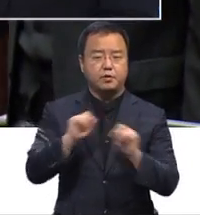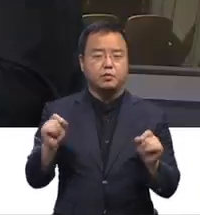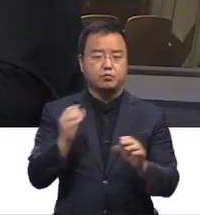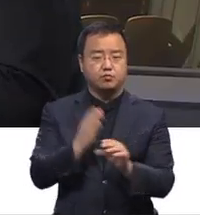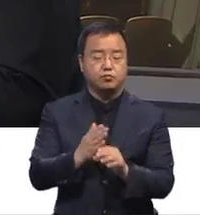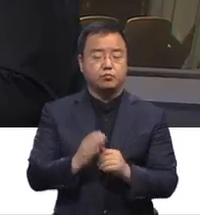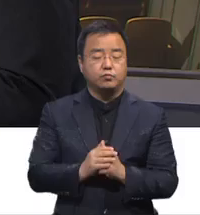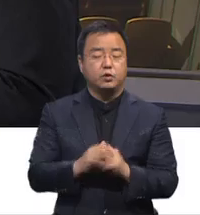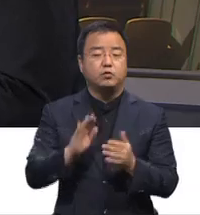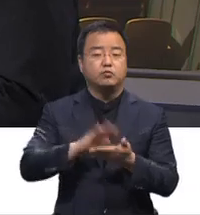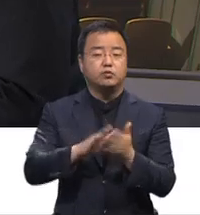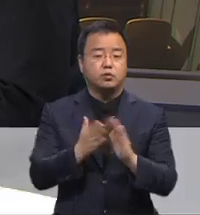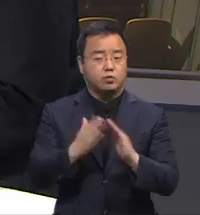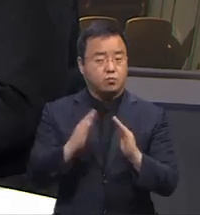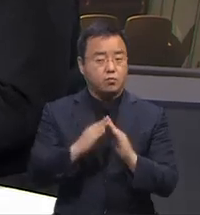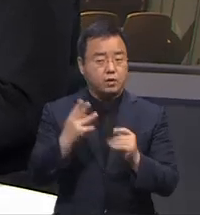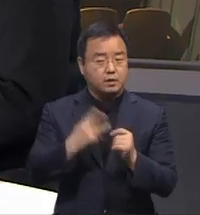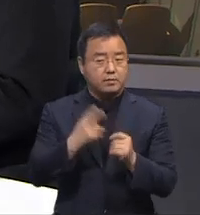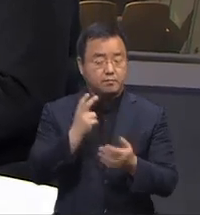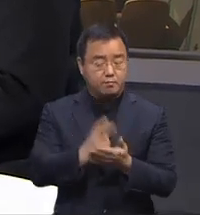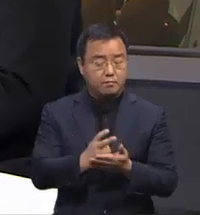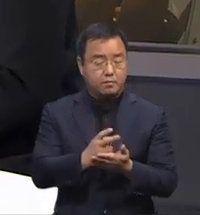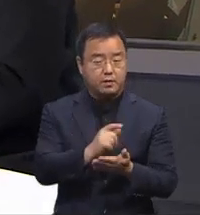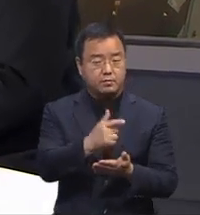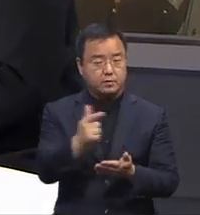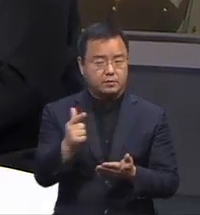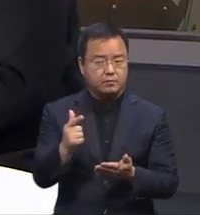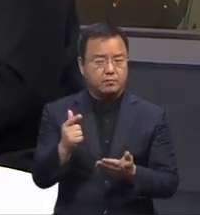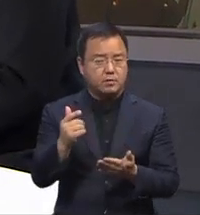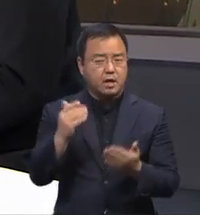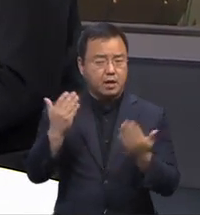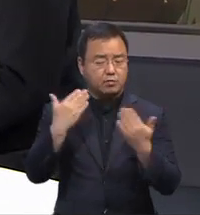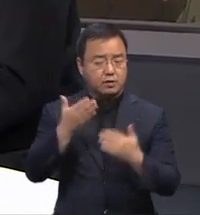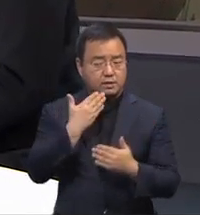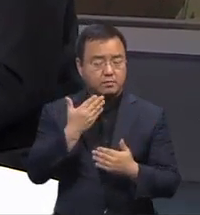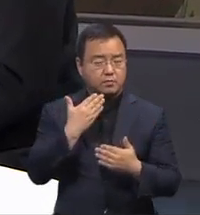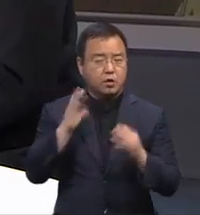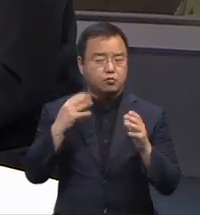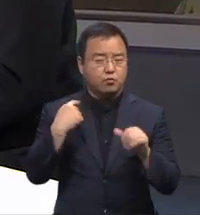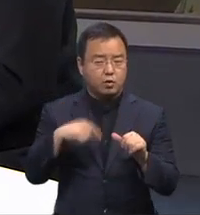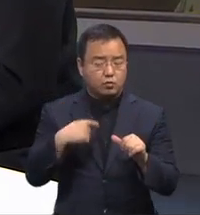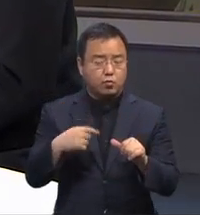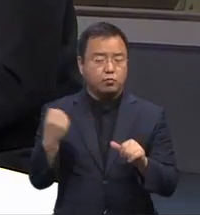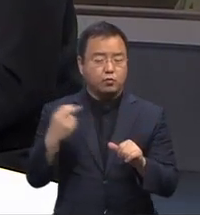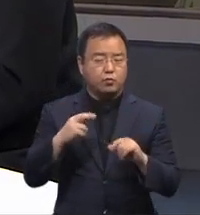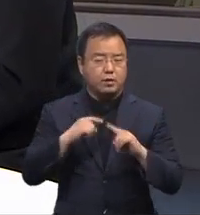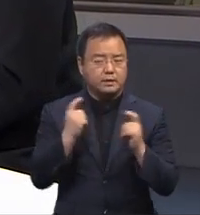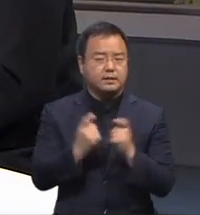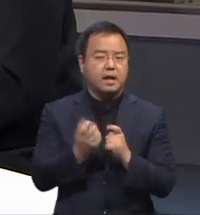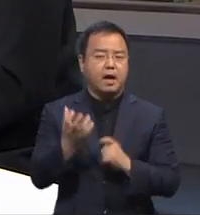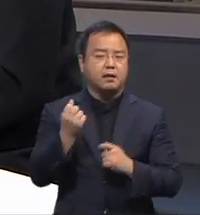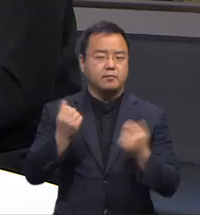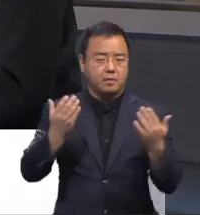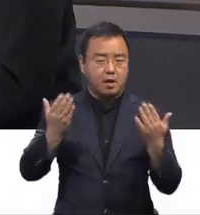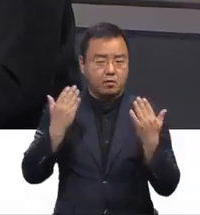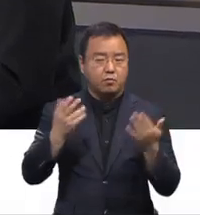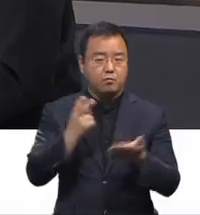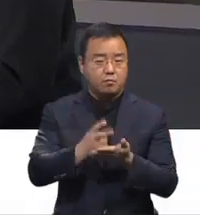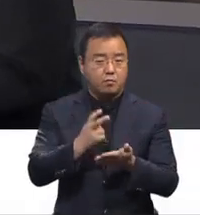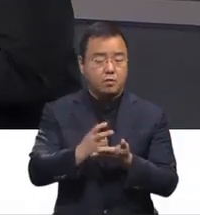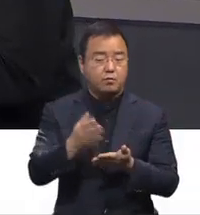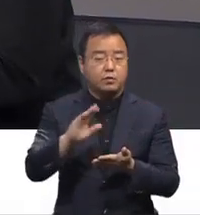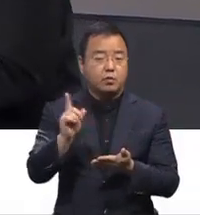사립학교 그리고 유아교육법 그리고 학교급식법 이렇게 3가지를 이제 법안 을 뜻하는 건 데 핵심적인 법 암만 좀 15